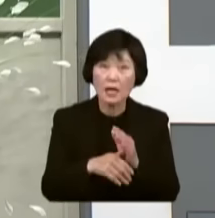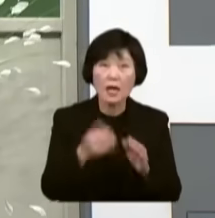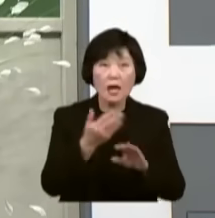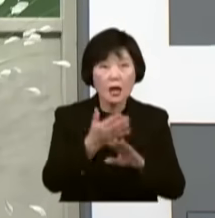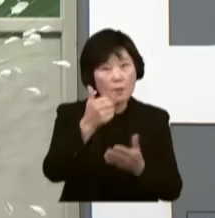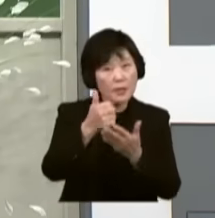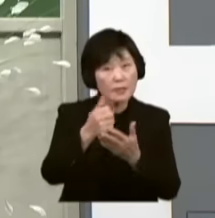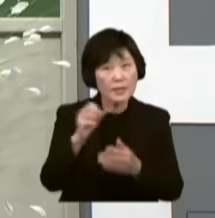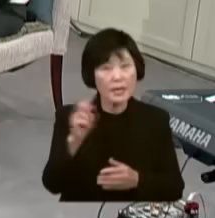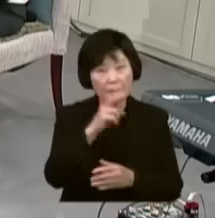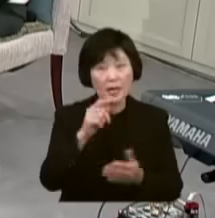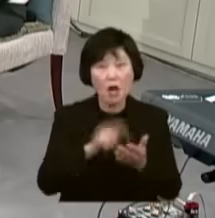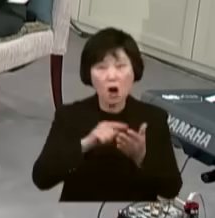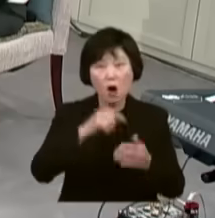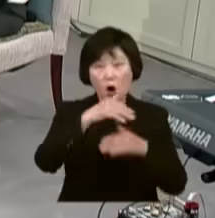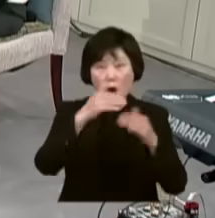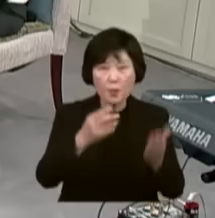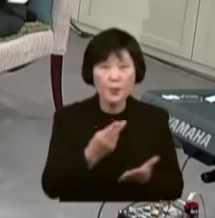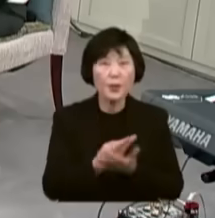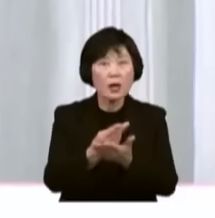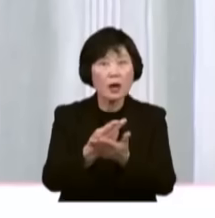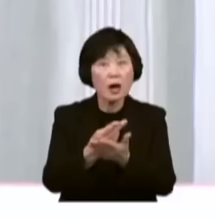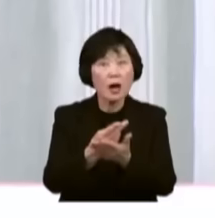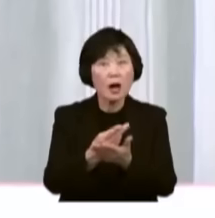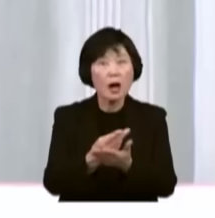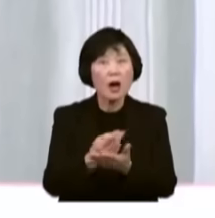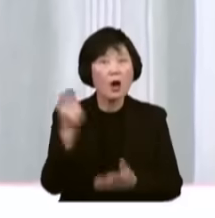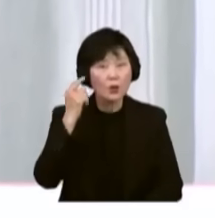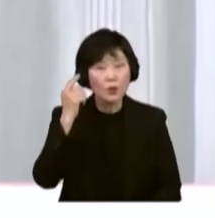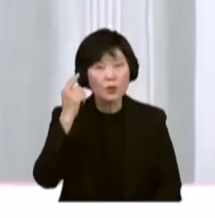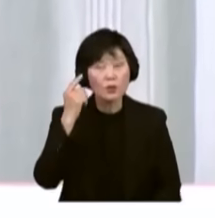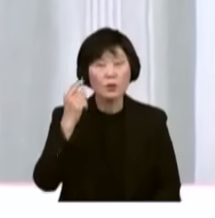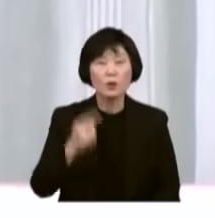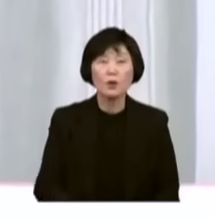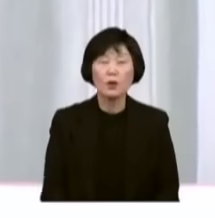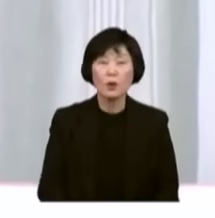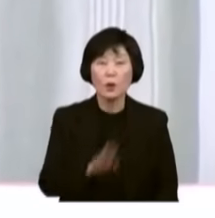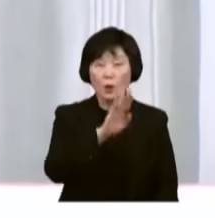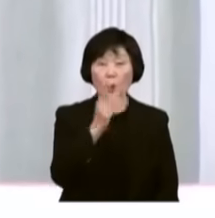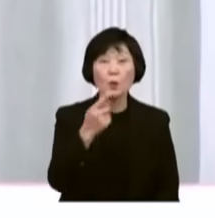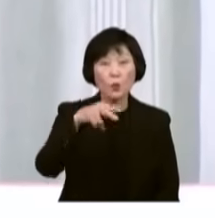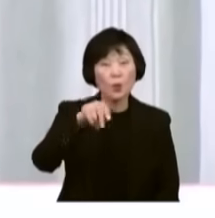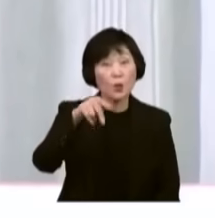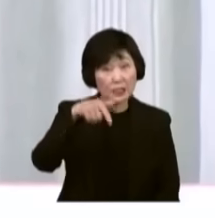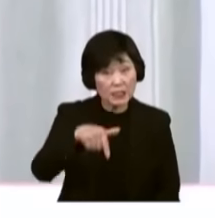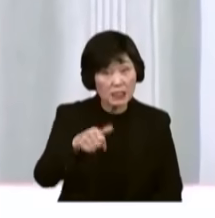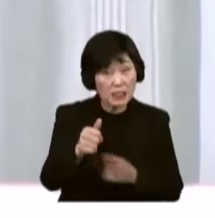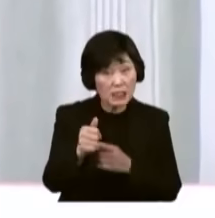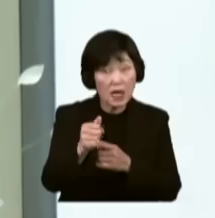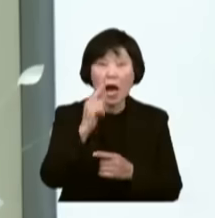응급실 가셨다고 그러고 난리가 났었어요. 정말 우리나라에 뽀식이 그러니까 아버님 돌아가시고 얼마 안